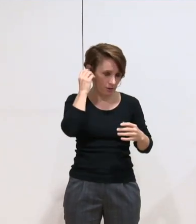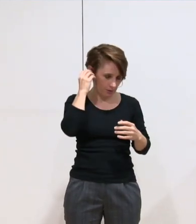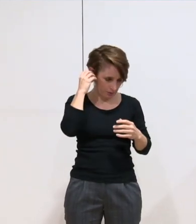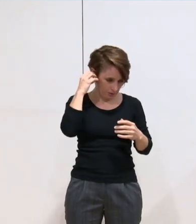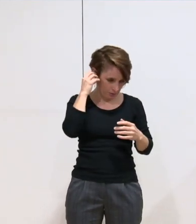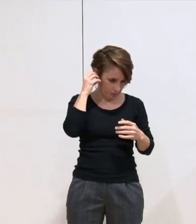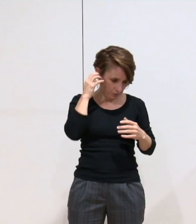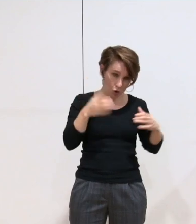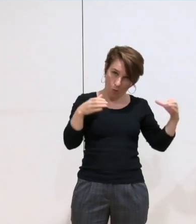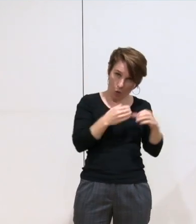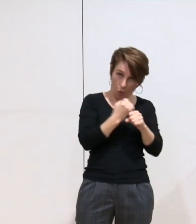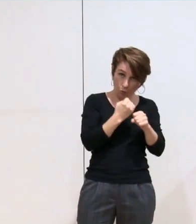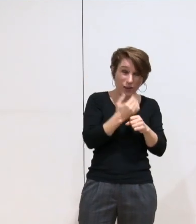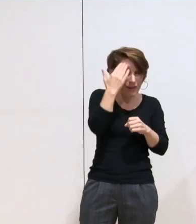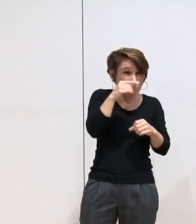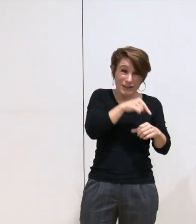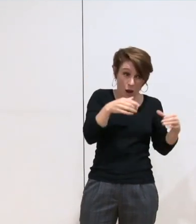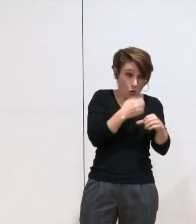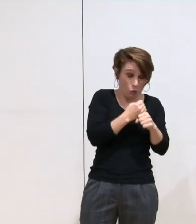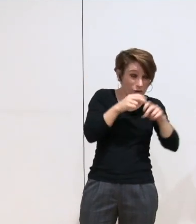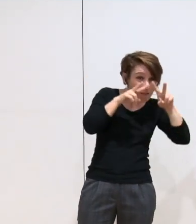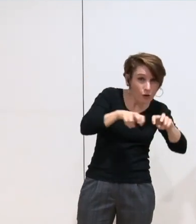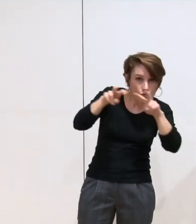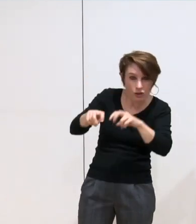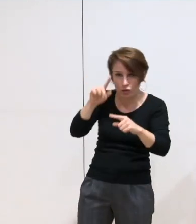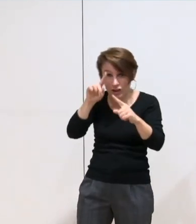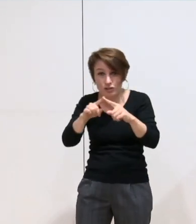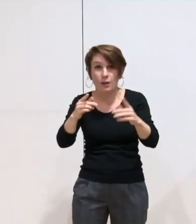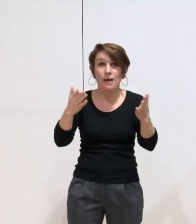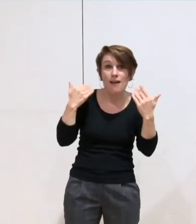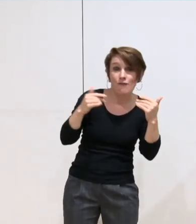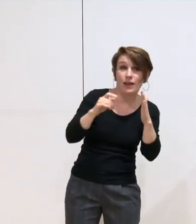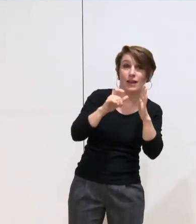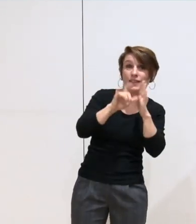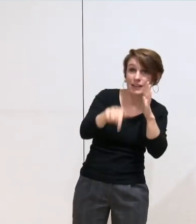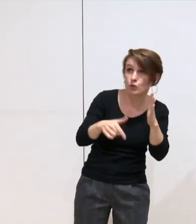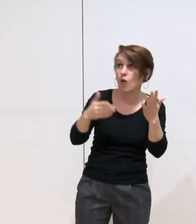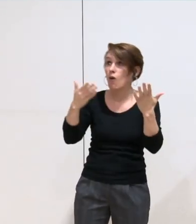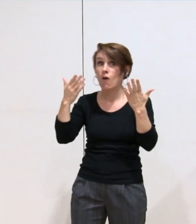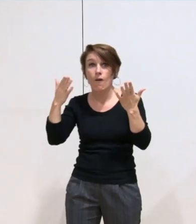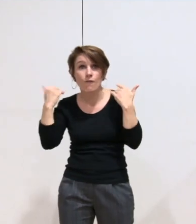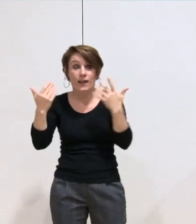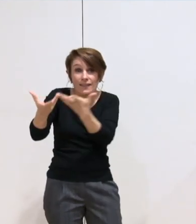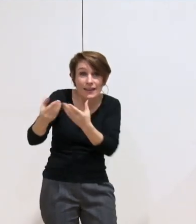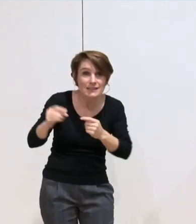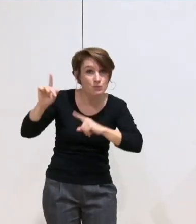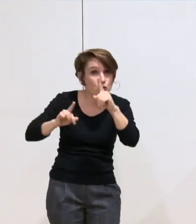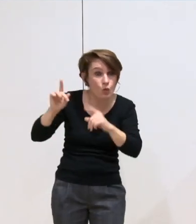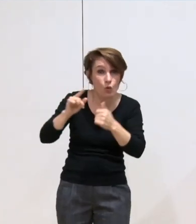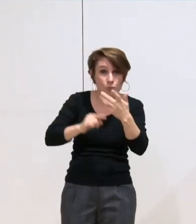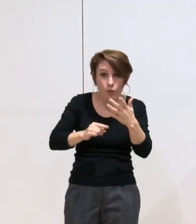avions proposé et qu'elle ait proposé, qu'elle ait trouvé des gisements d'économie de